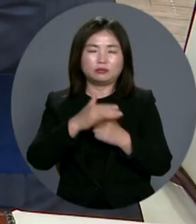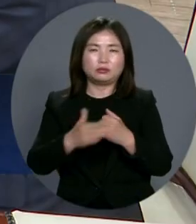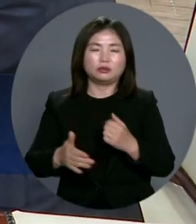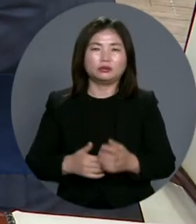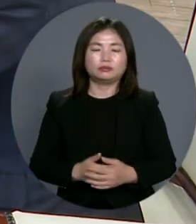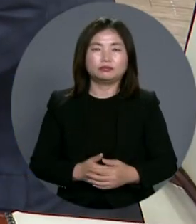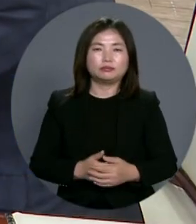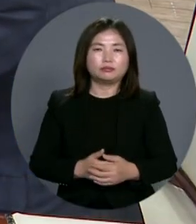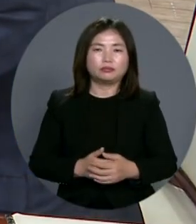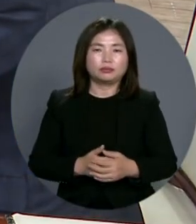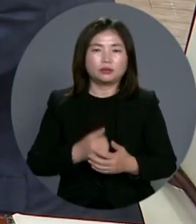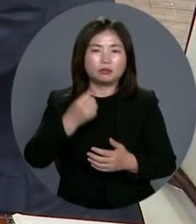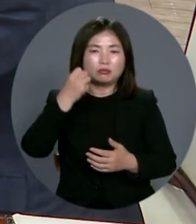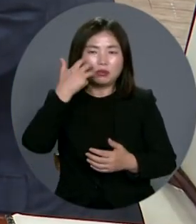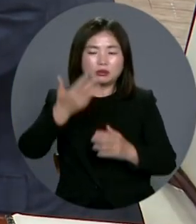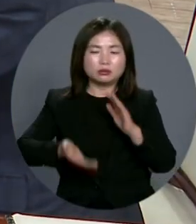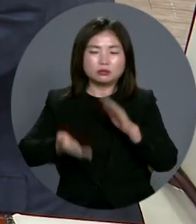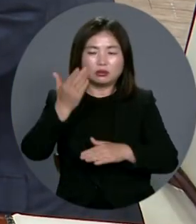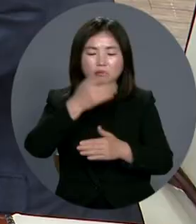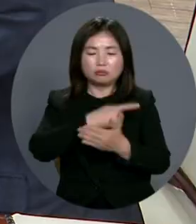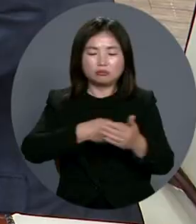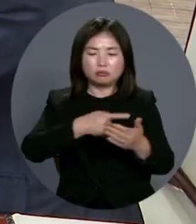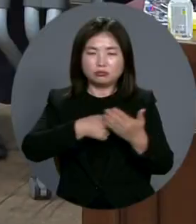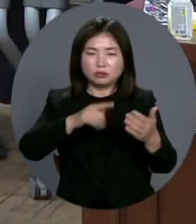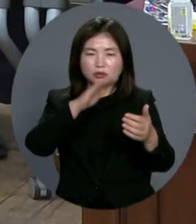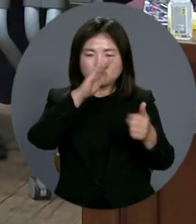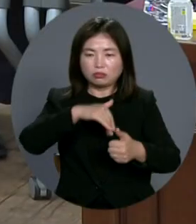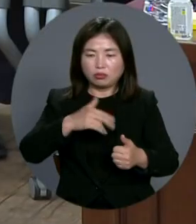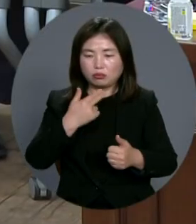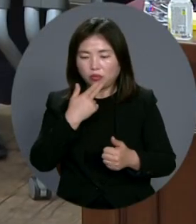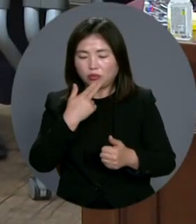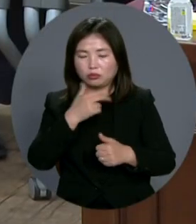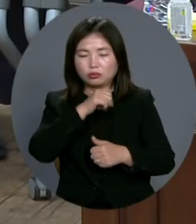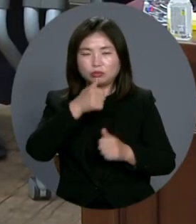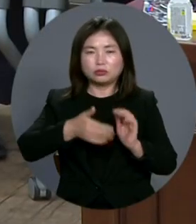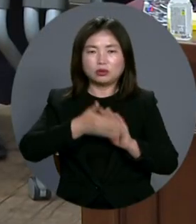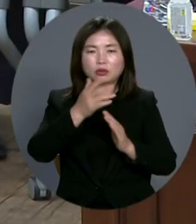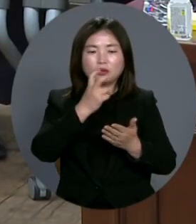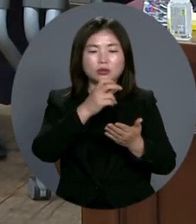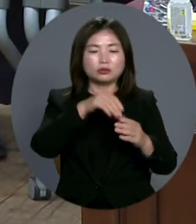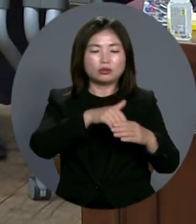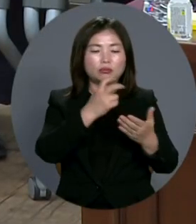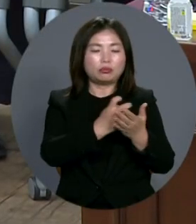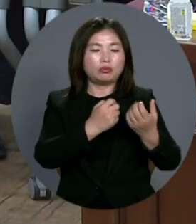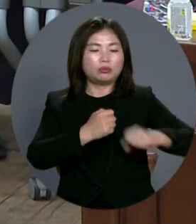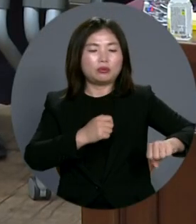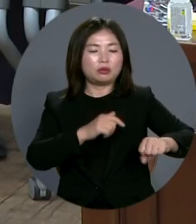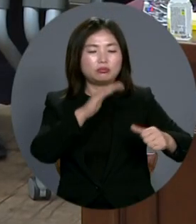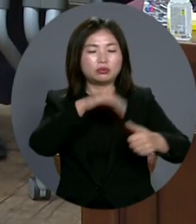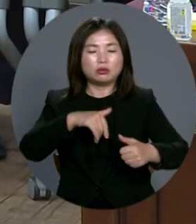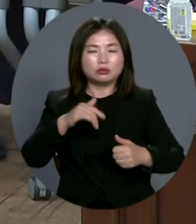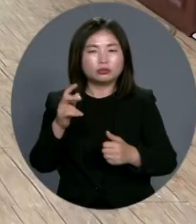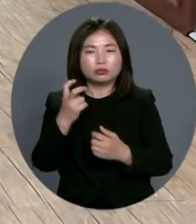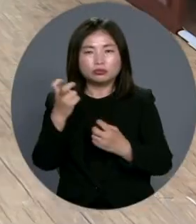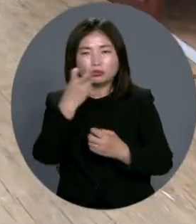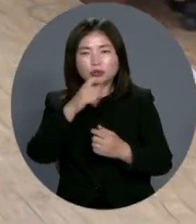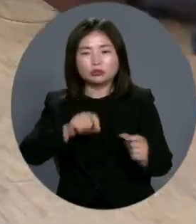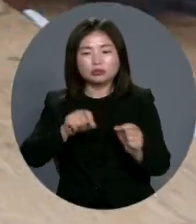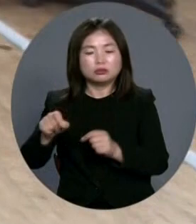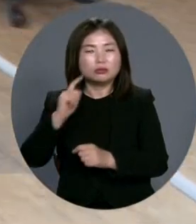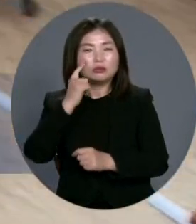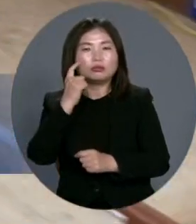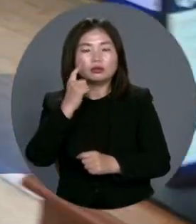관계로 8개월 넘게 피자 소환도 않고 있는 홍장 선거법 위반 수사에 대한 차도 나왔습니다